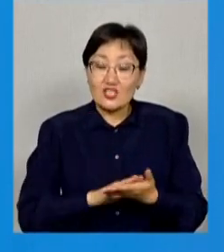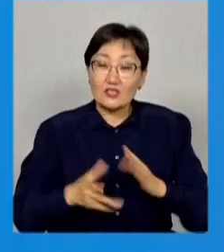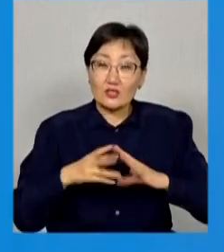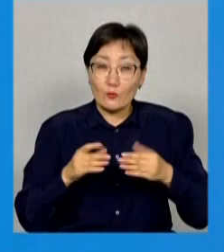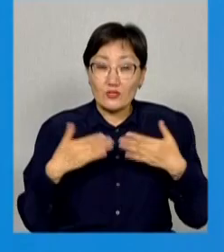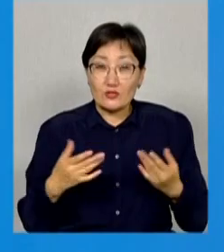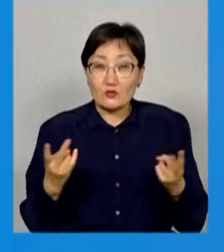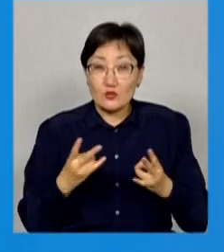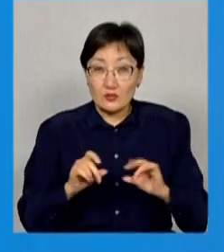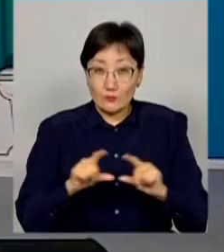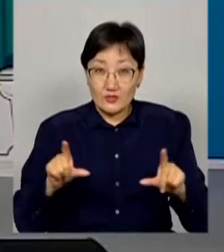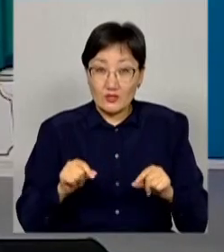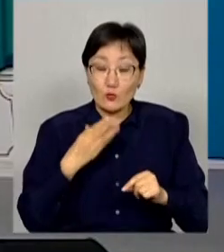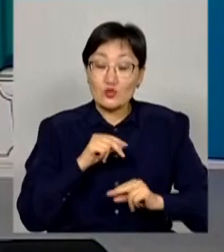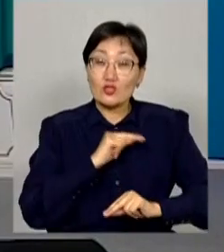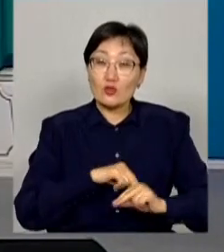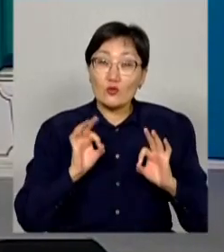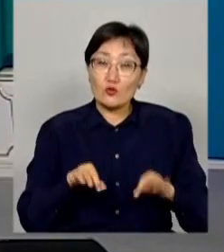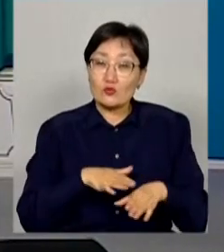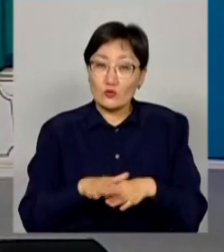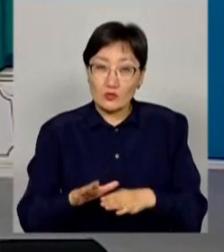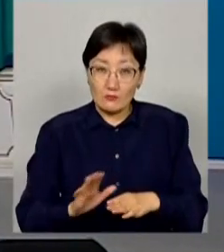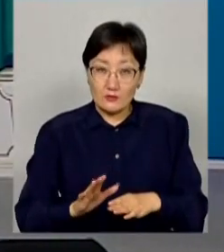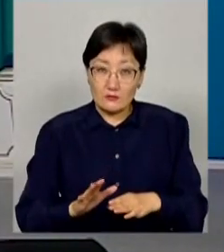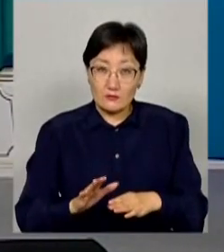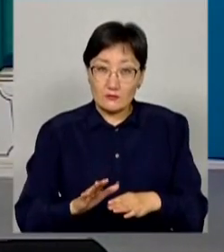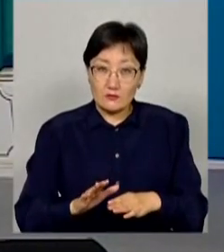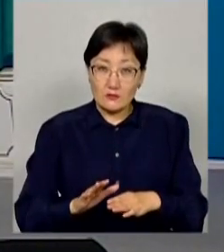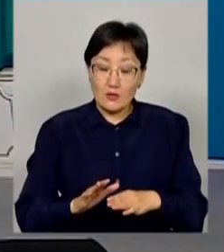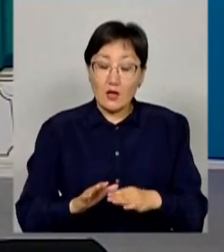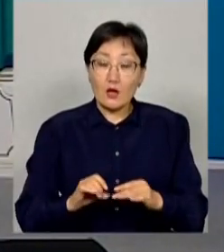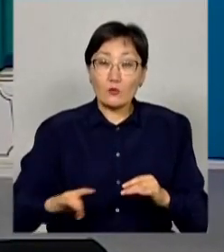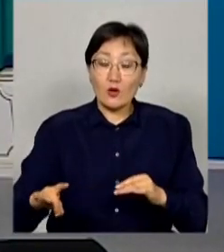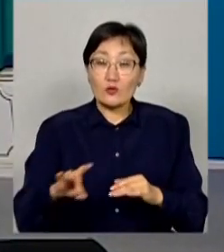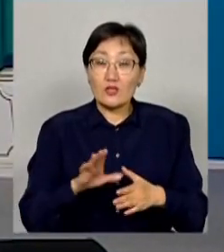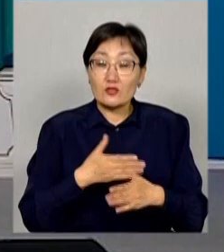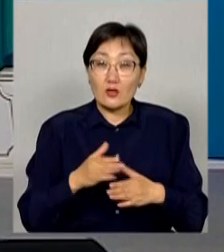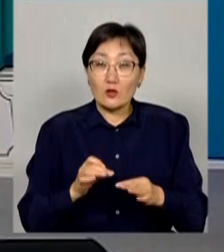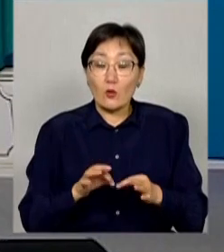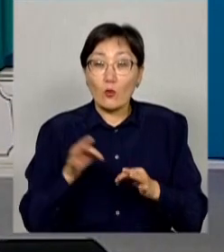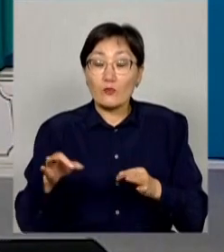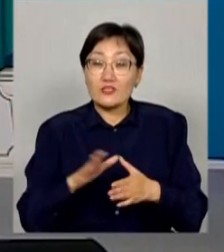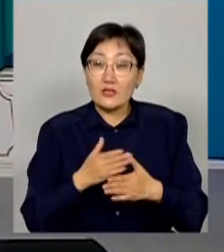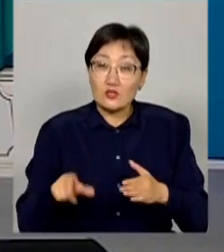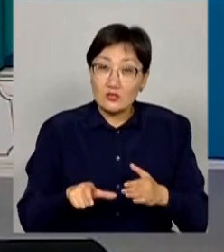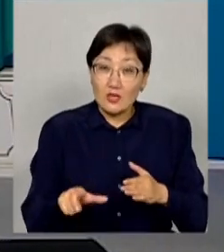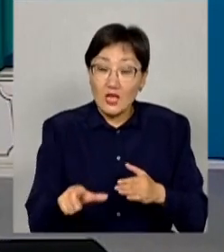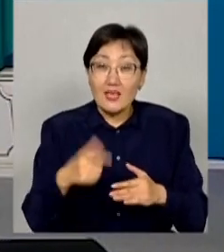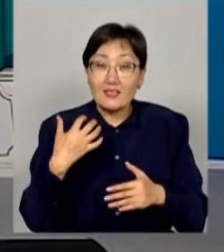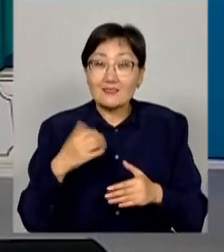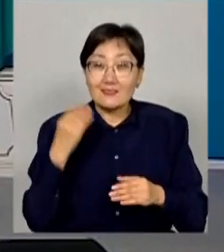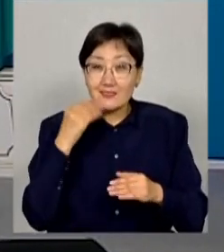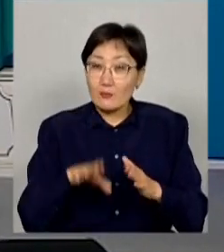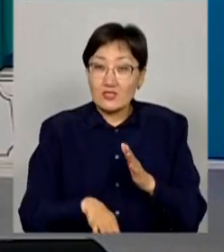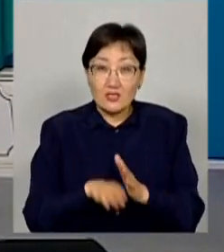Тиісті мекемелер өз жұмысын дұрыс орындамайды. Аудан аралық, облыс аралық жолдардың сапасы